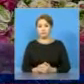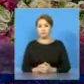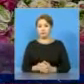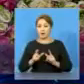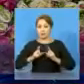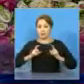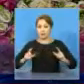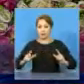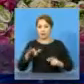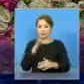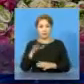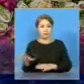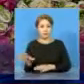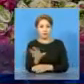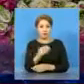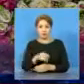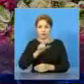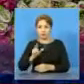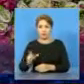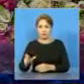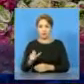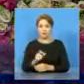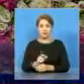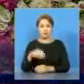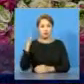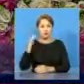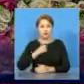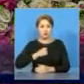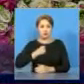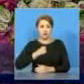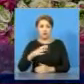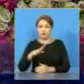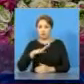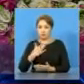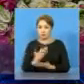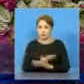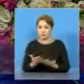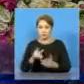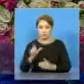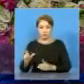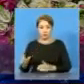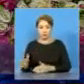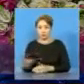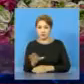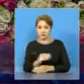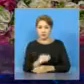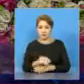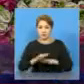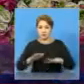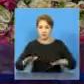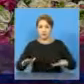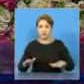пандемия кезінде барлық халық уайымда жұрт, оған қарамастан жұртымызға,